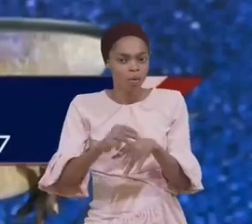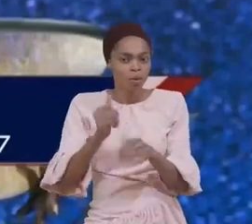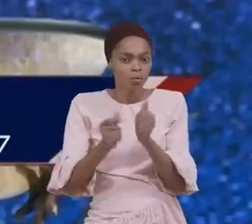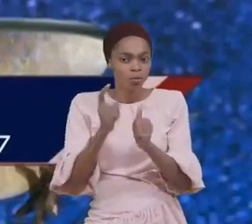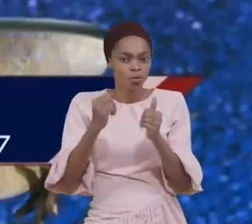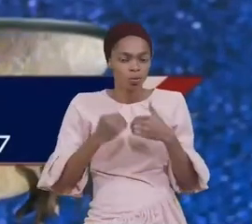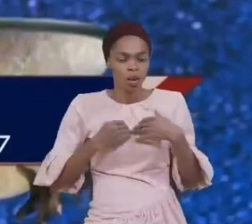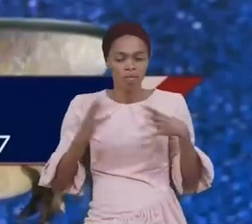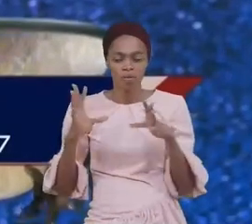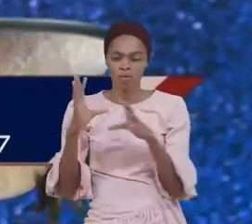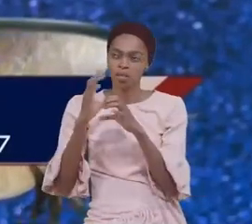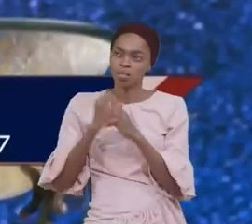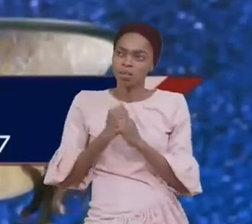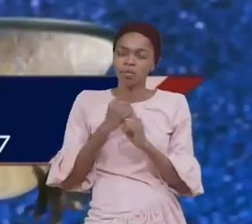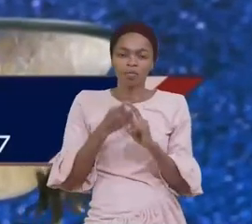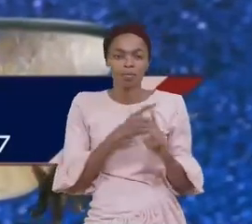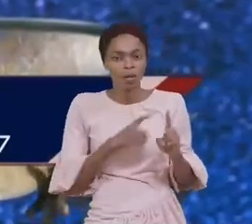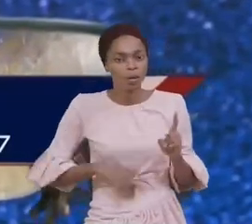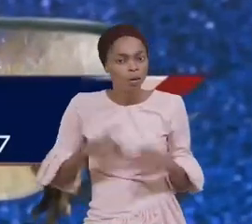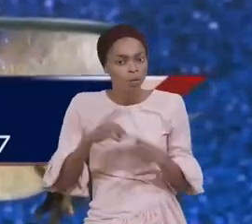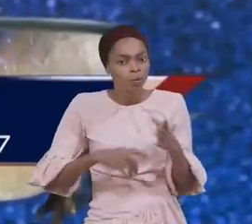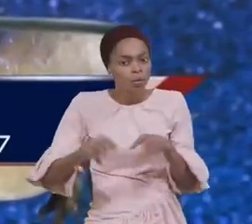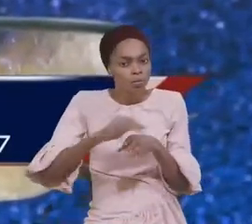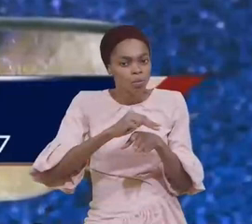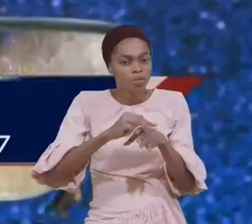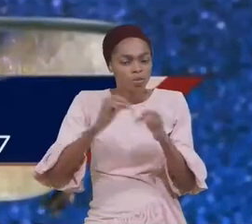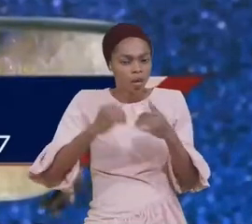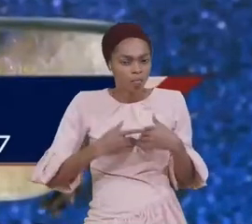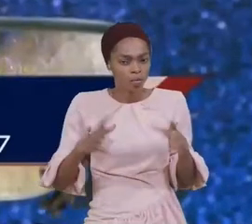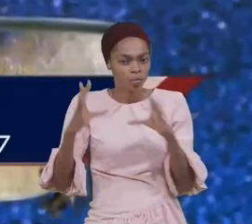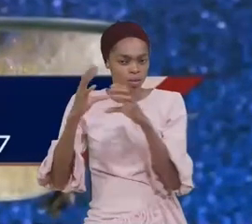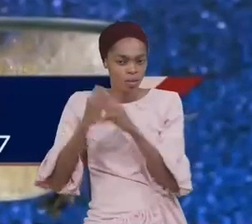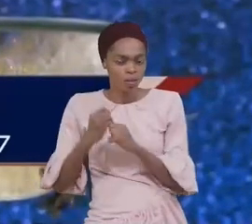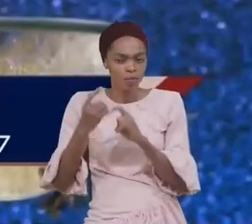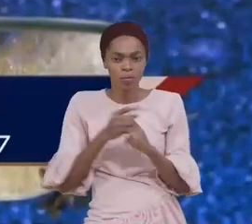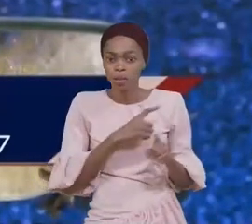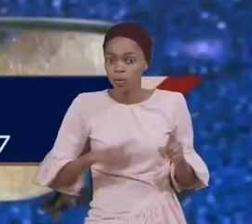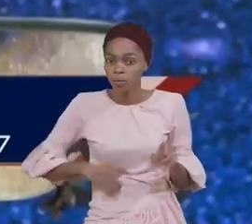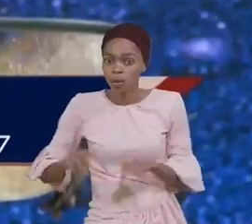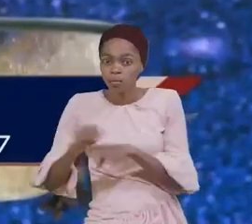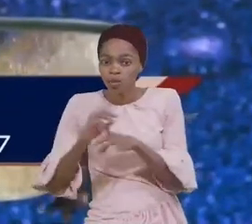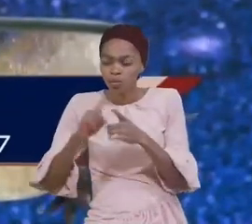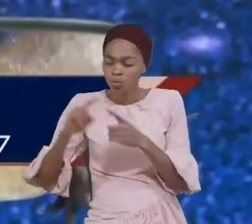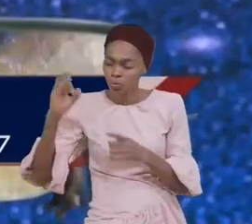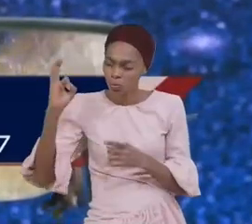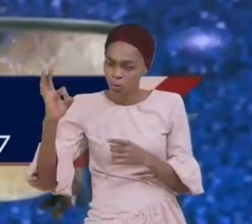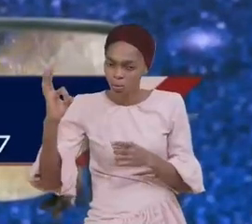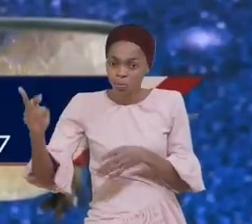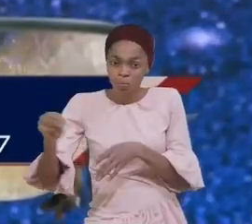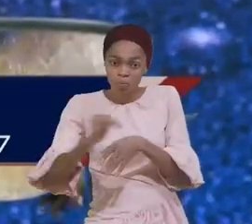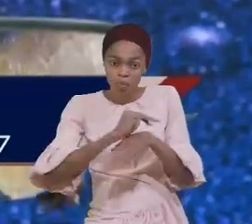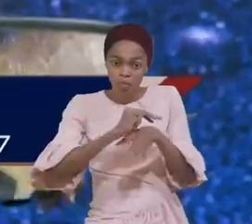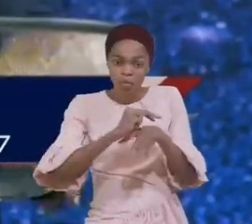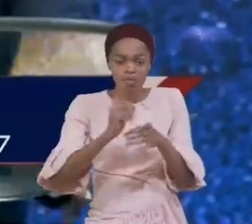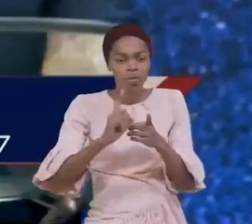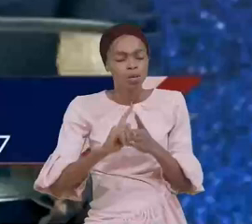Seigneur afin de le bien remplir. Quel ministère avez-vous reçu dans le Seigneur? Le ministère